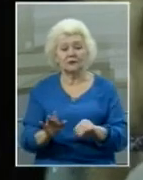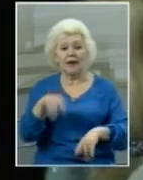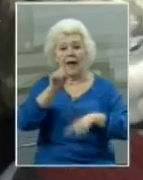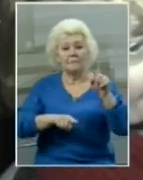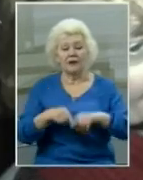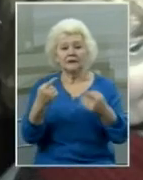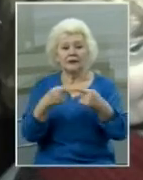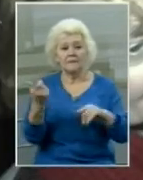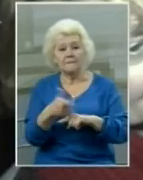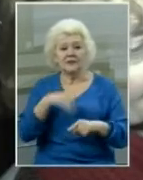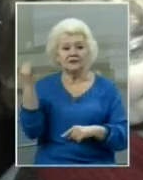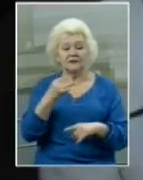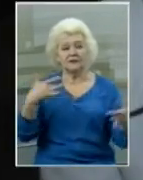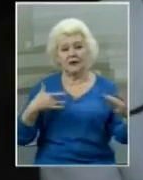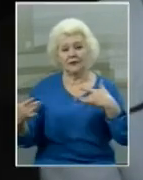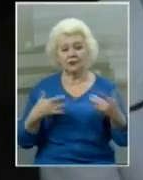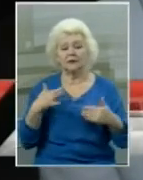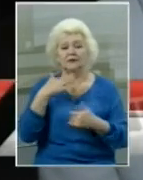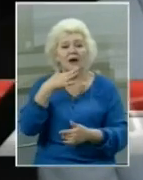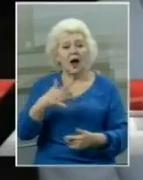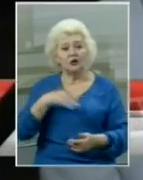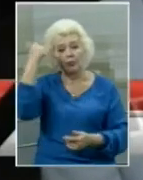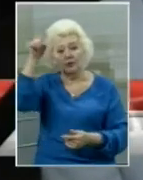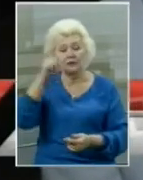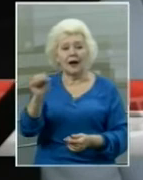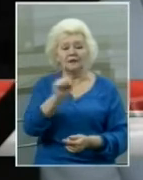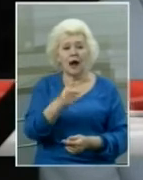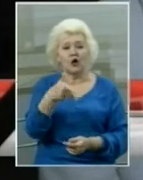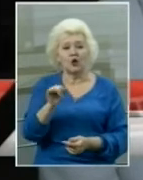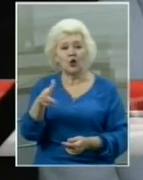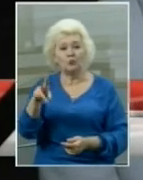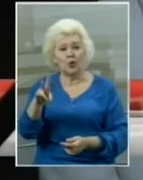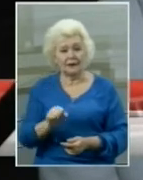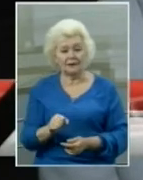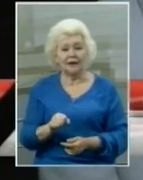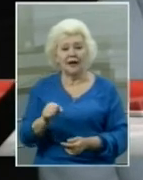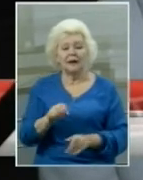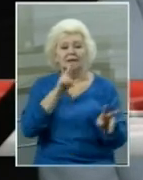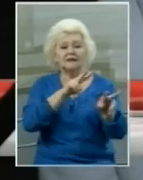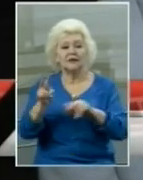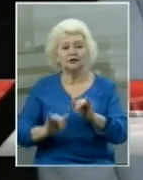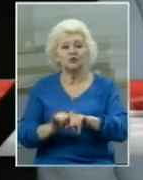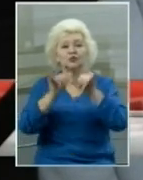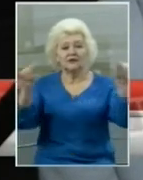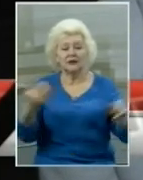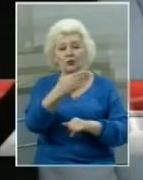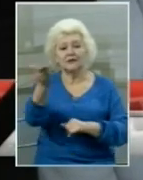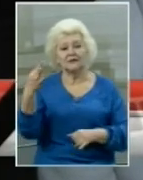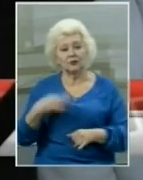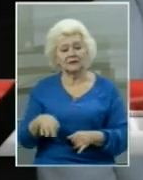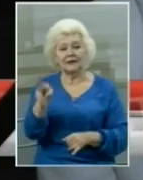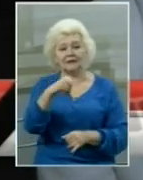батьків більше цікавить концерт. Я люблю творчество Александра Ганаболина, слежу за ростом его сына